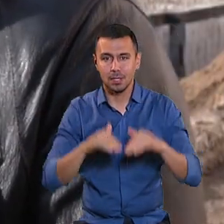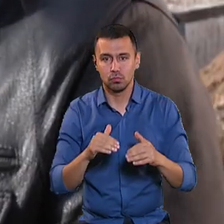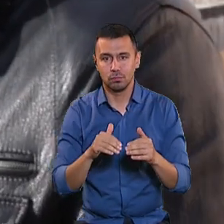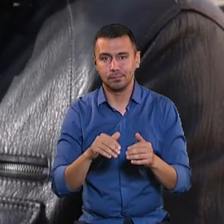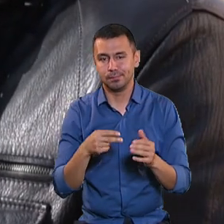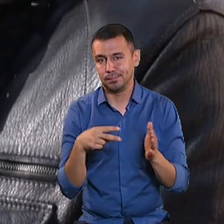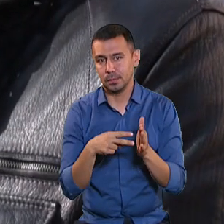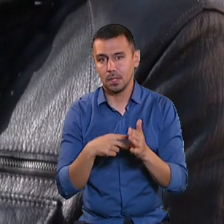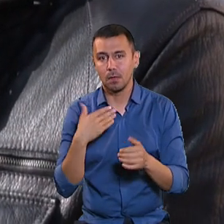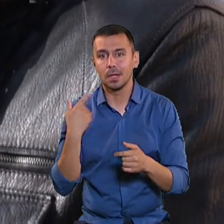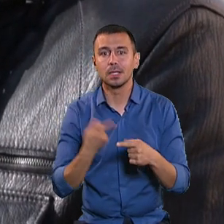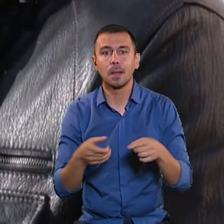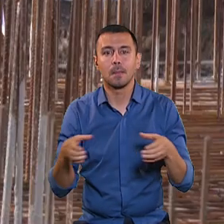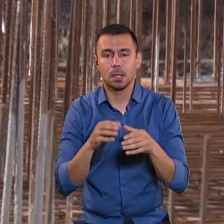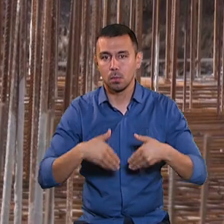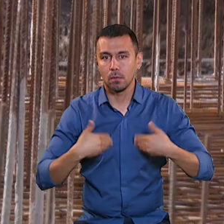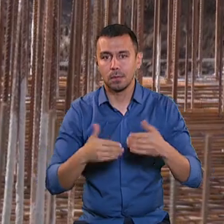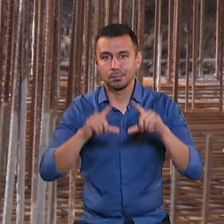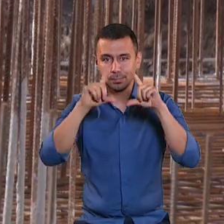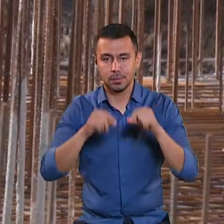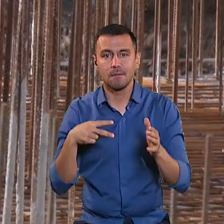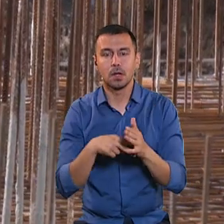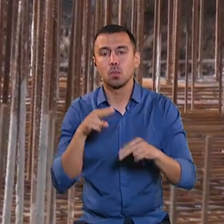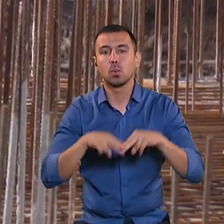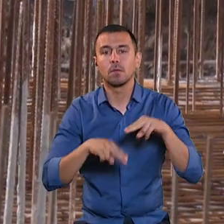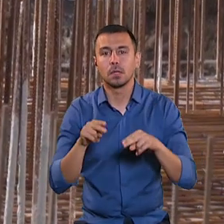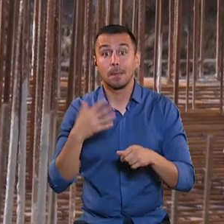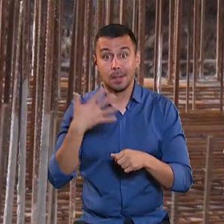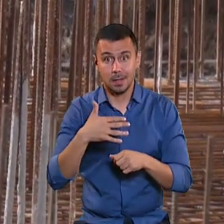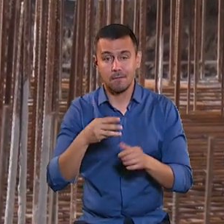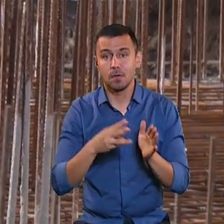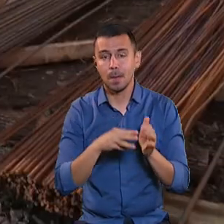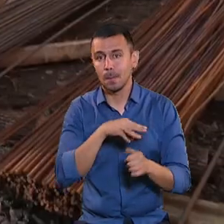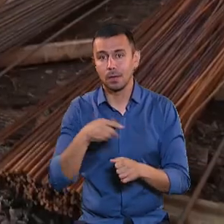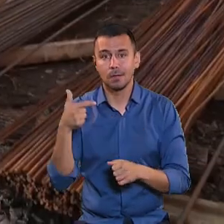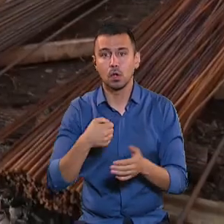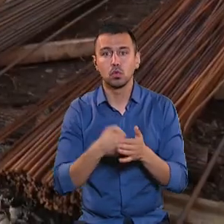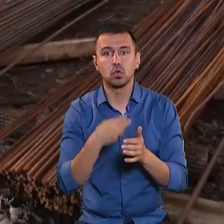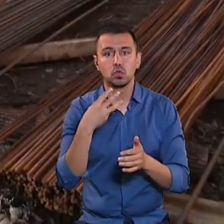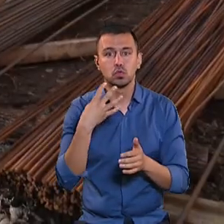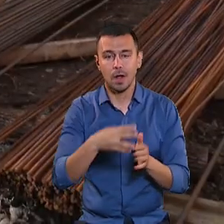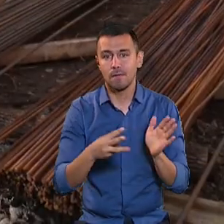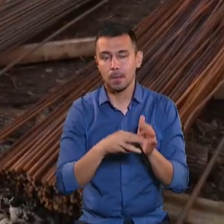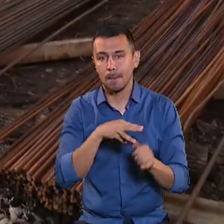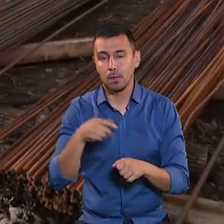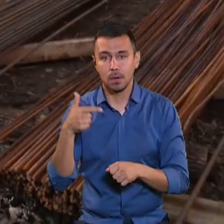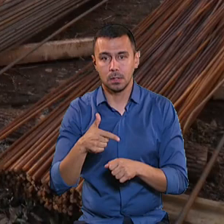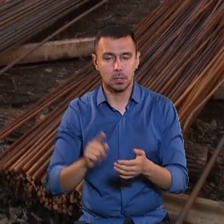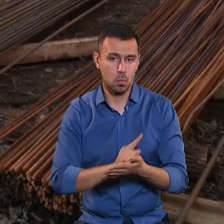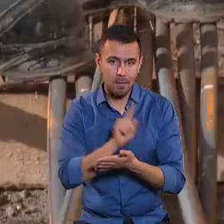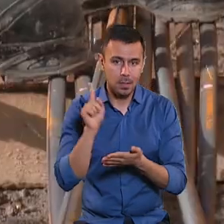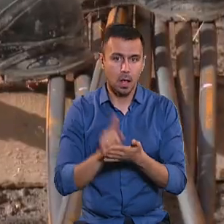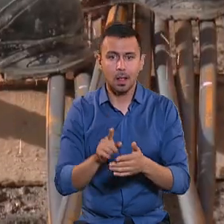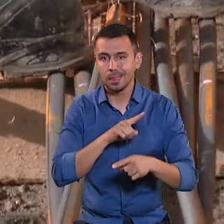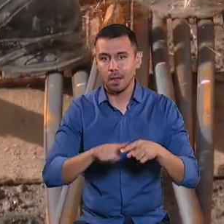Косінський каже ця бригада запропонувала знизити вартість будівництва з 58 млн грвен до 48 млн та зобов'язалася